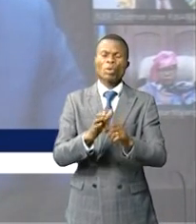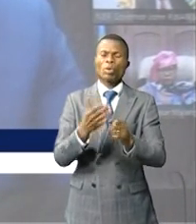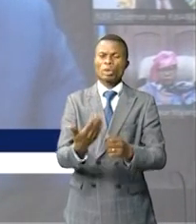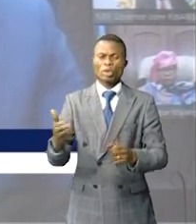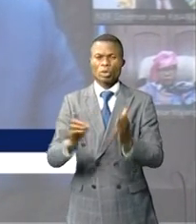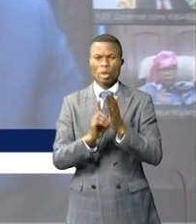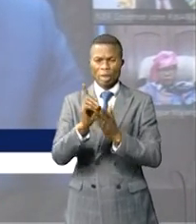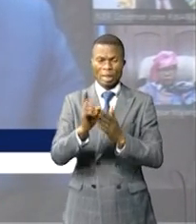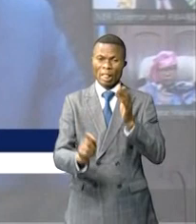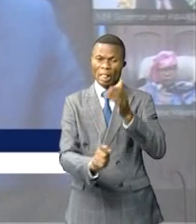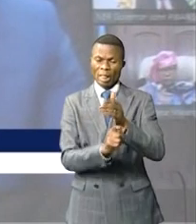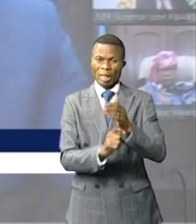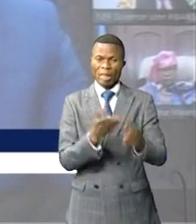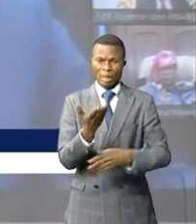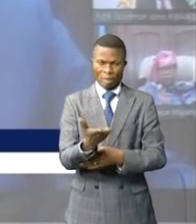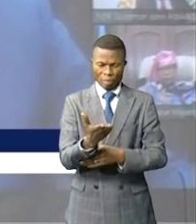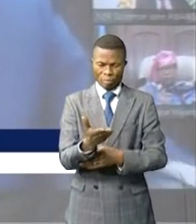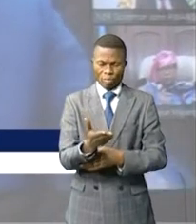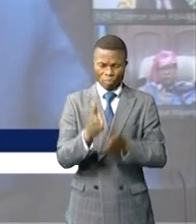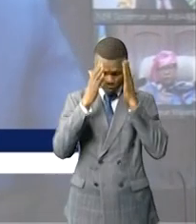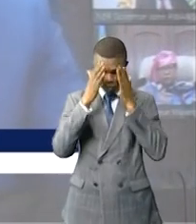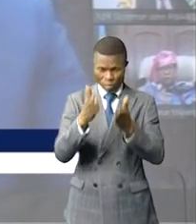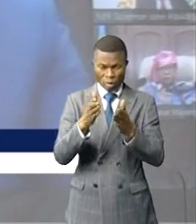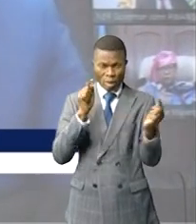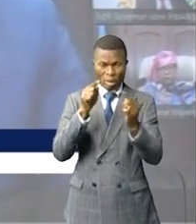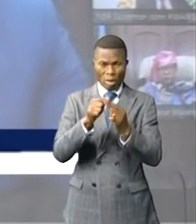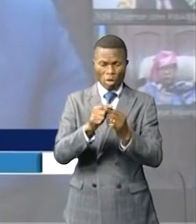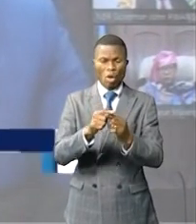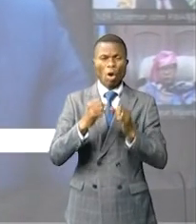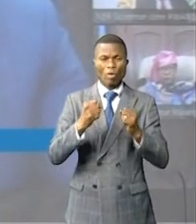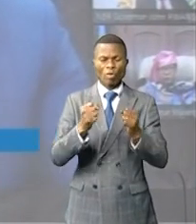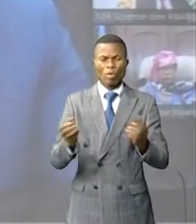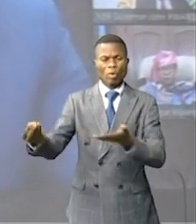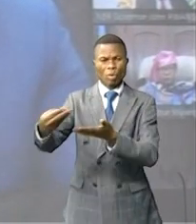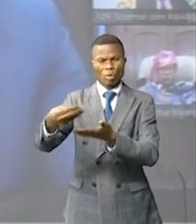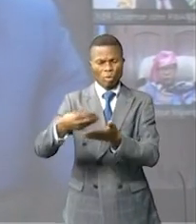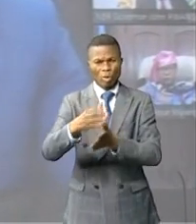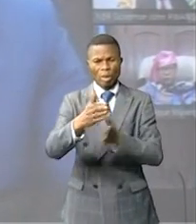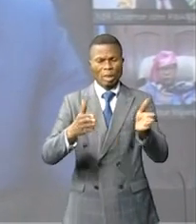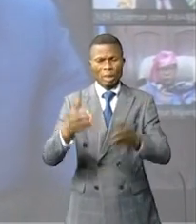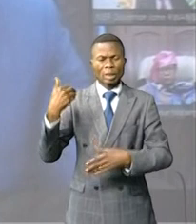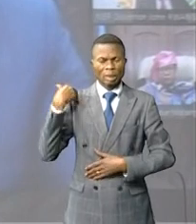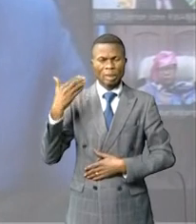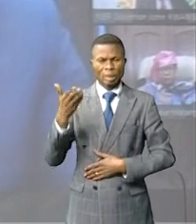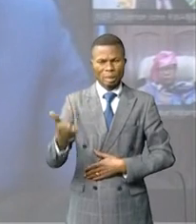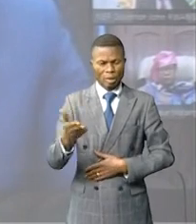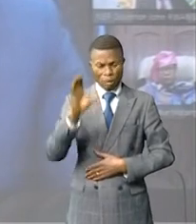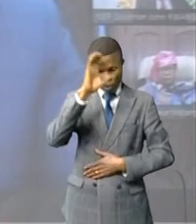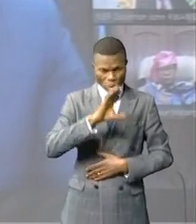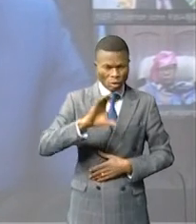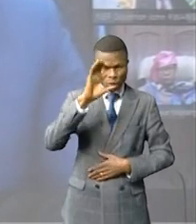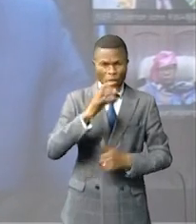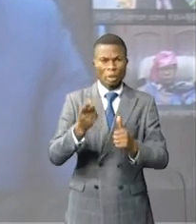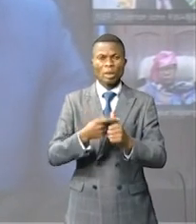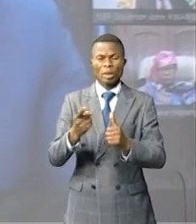Cette stratégie devrait inclure, outre leurs efforts propres de mobilisation des ressources domestiques, la recherche